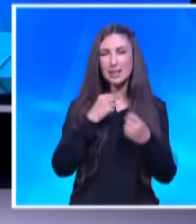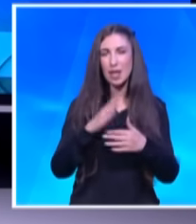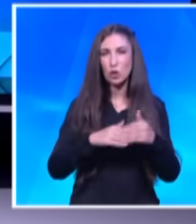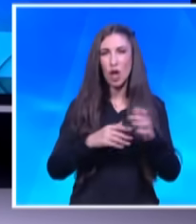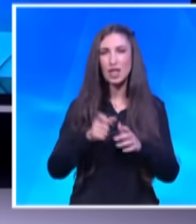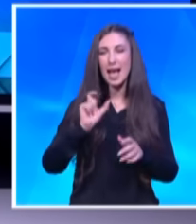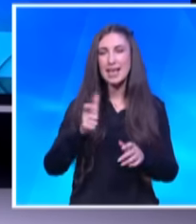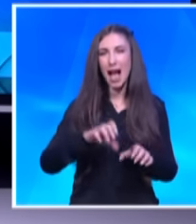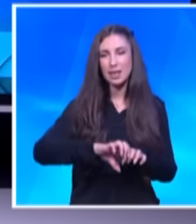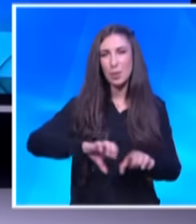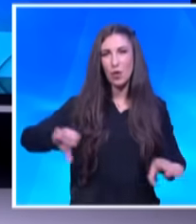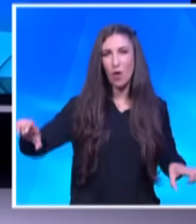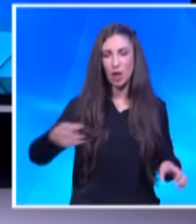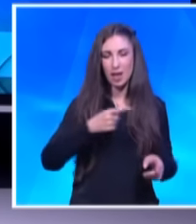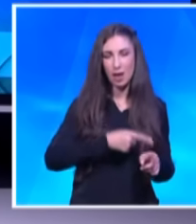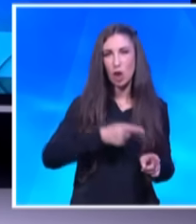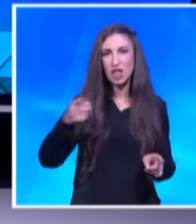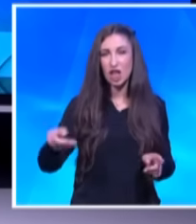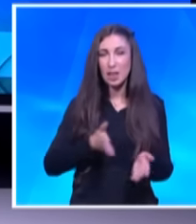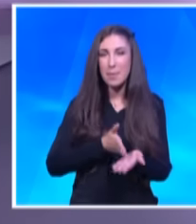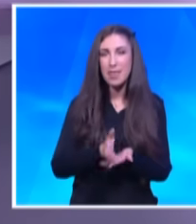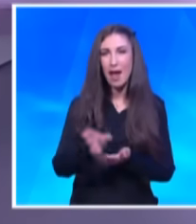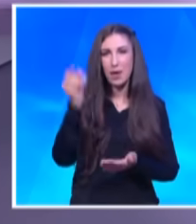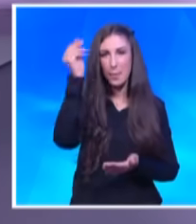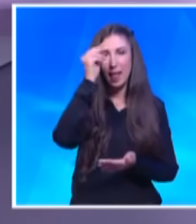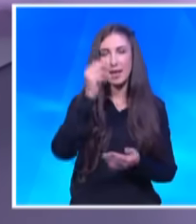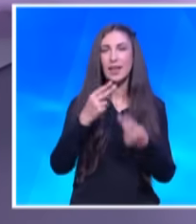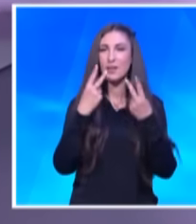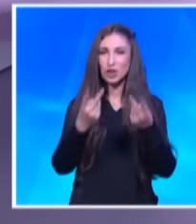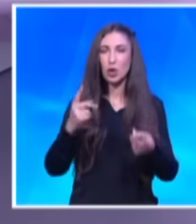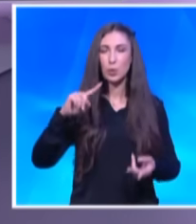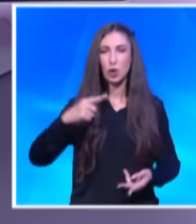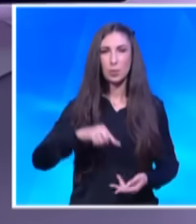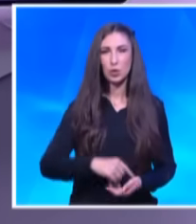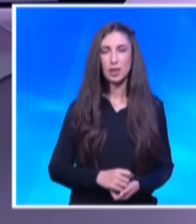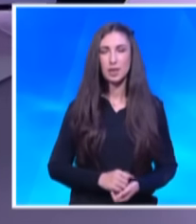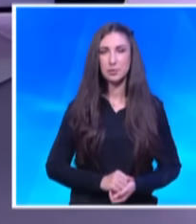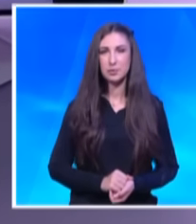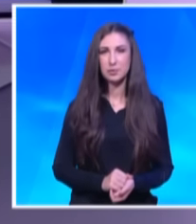на газопровода в отсечката му през България. Ванина Неткова с подробностите.